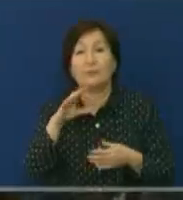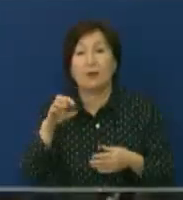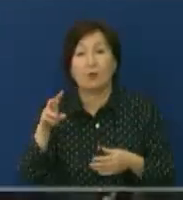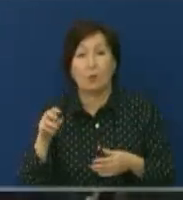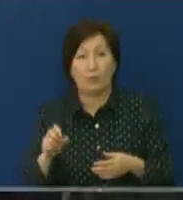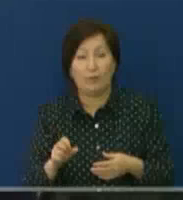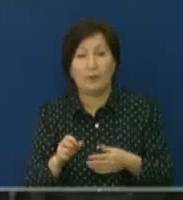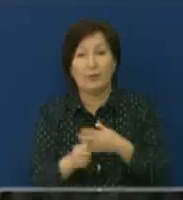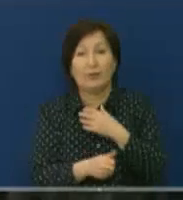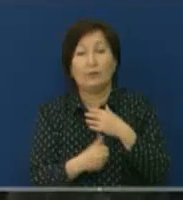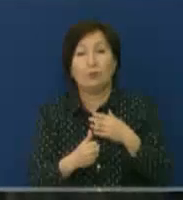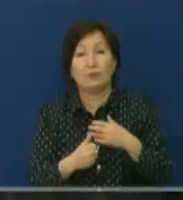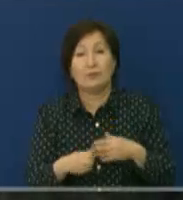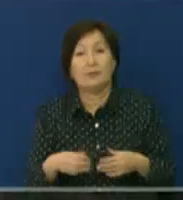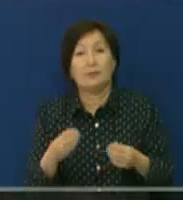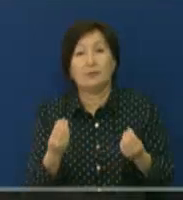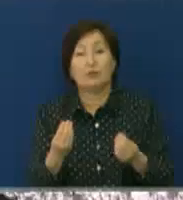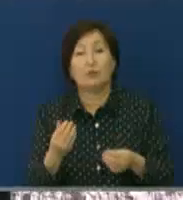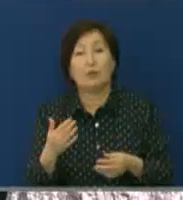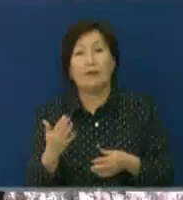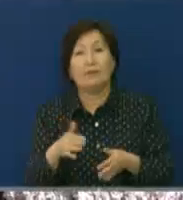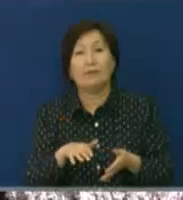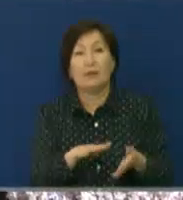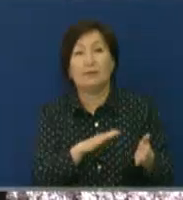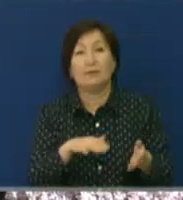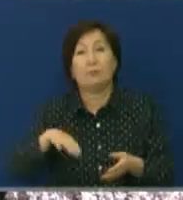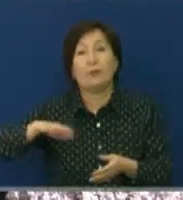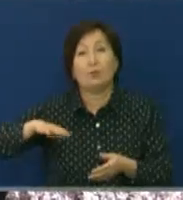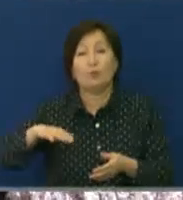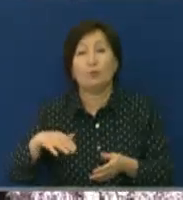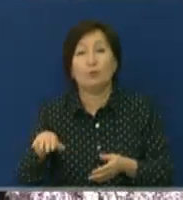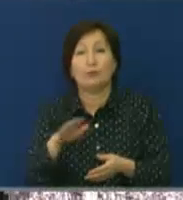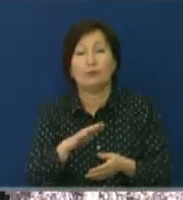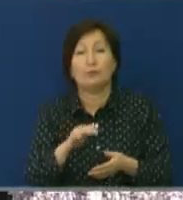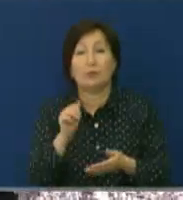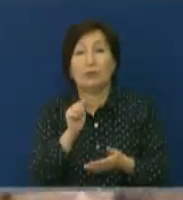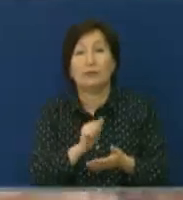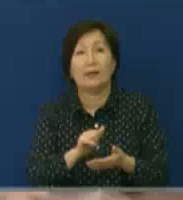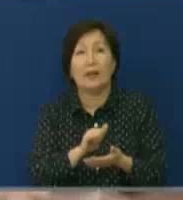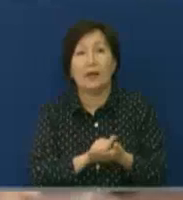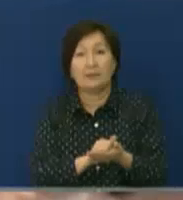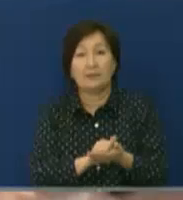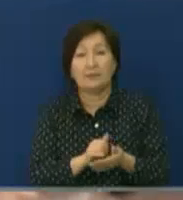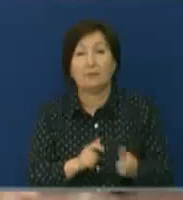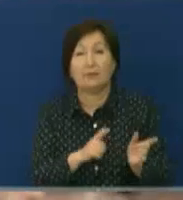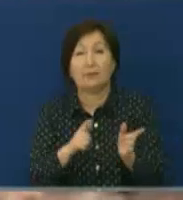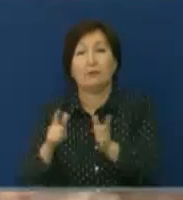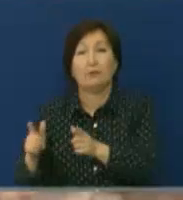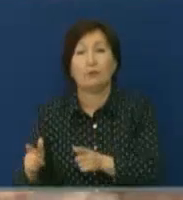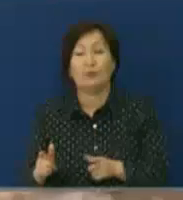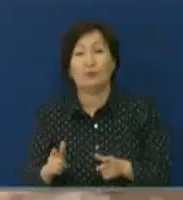градоначальника выравнивания проезжей части с последующей укладкой крупного щебня является подготовительным этапом для